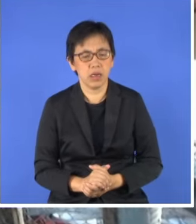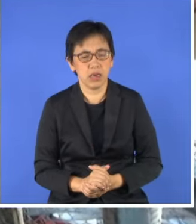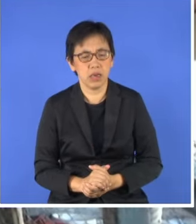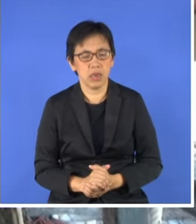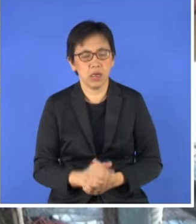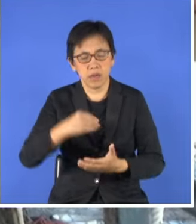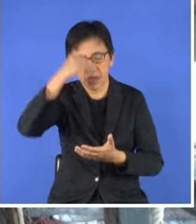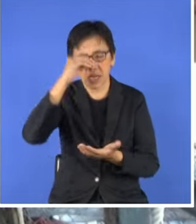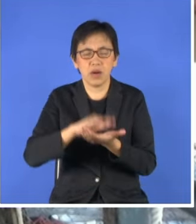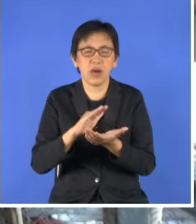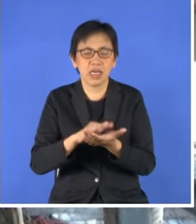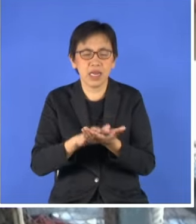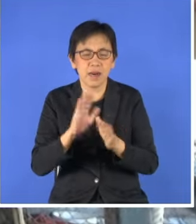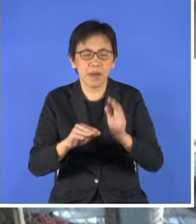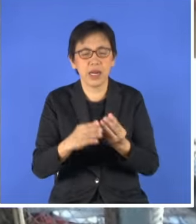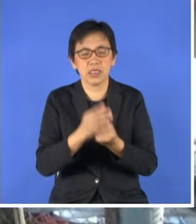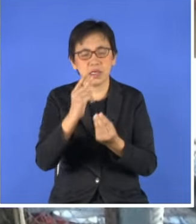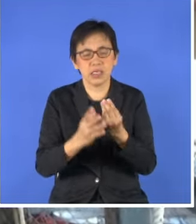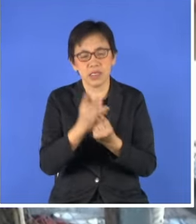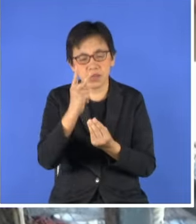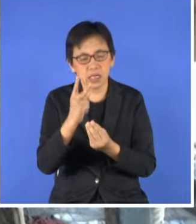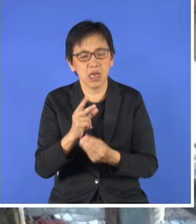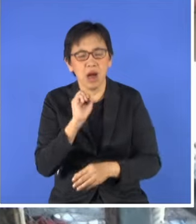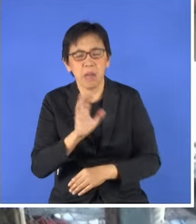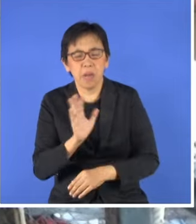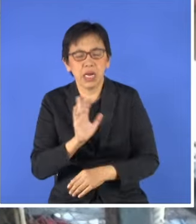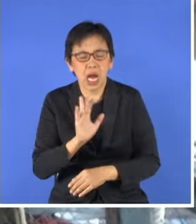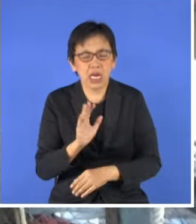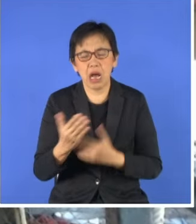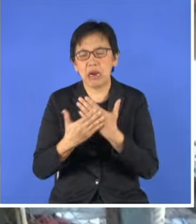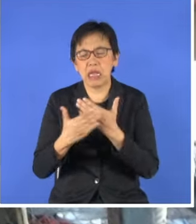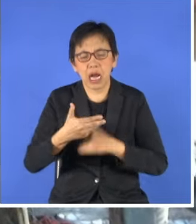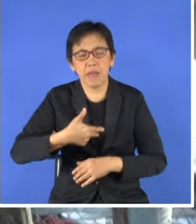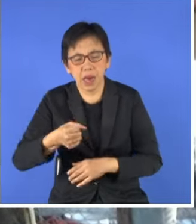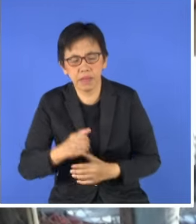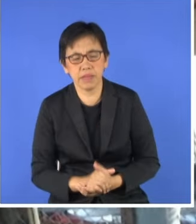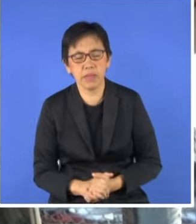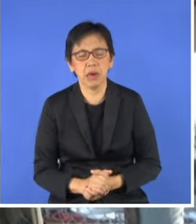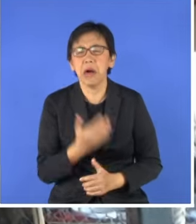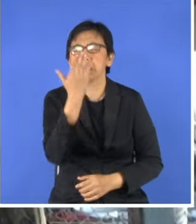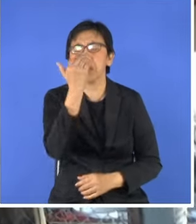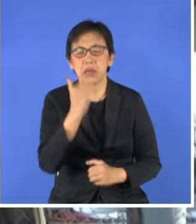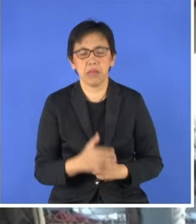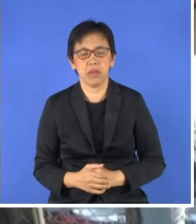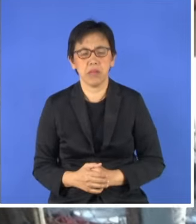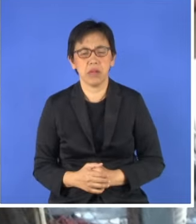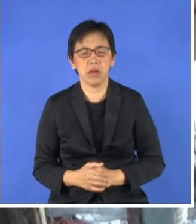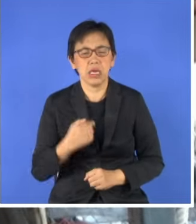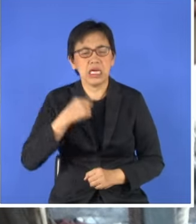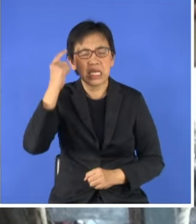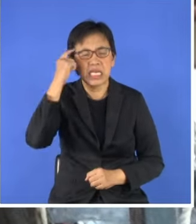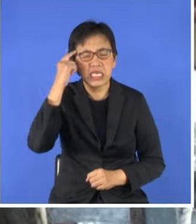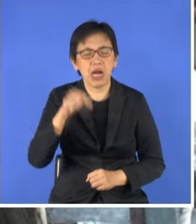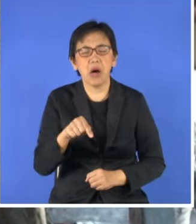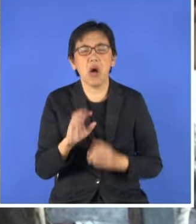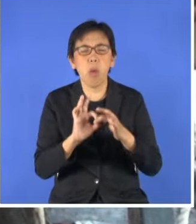พชาประมาณ 2-3อาทิตย์กอยู่ไม่ได้รองปาเอมารับบบทีเพอะไรที่เอยู่ไม่ได้ผมผมคิดว่า